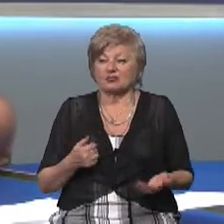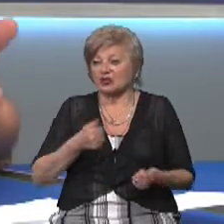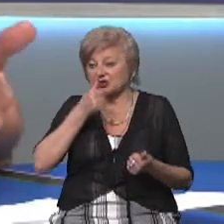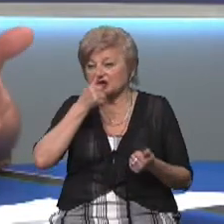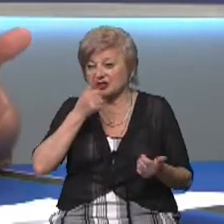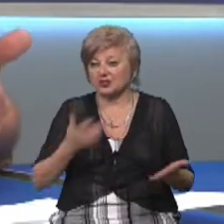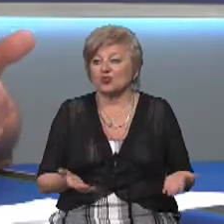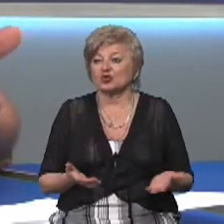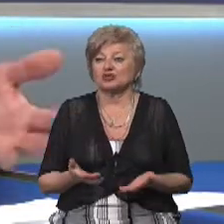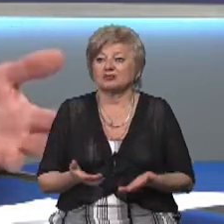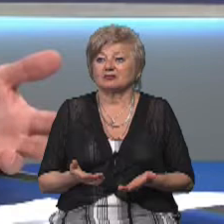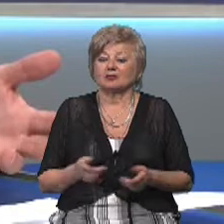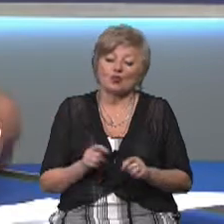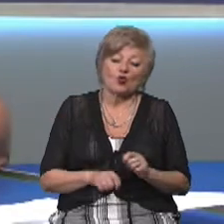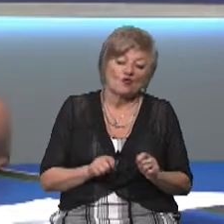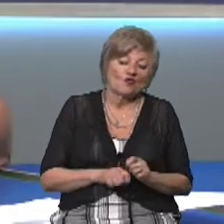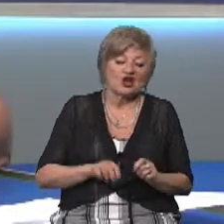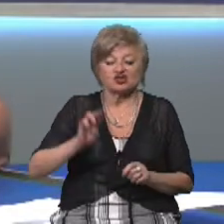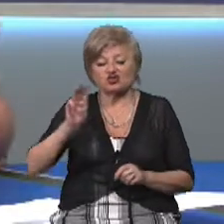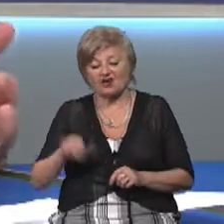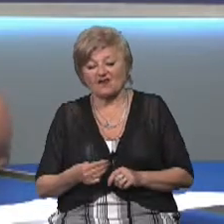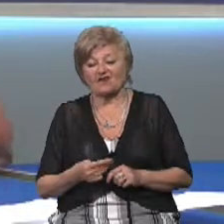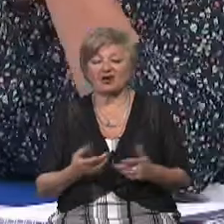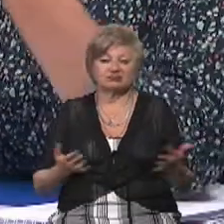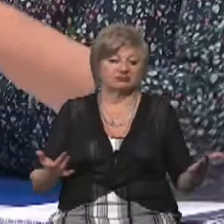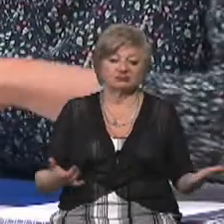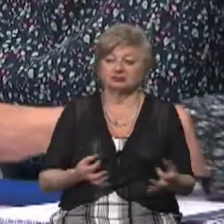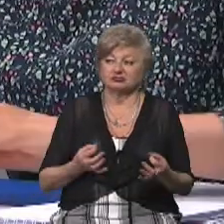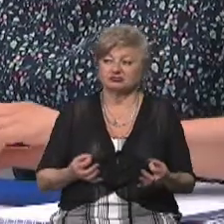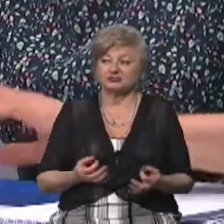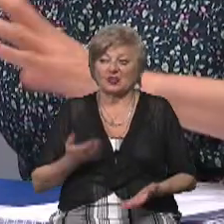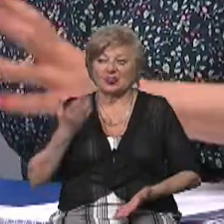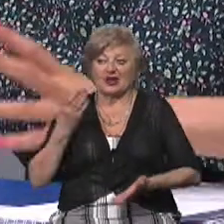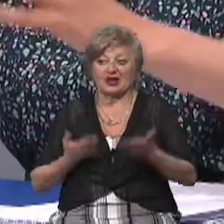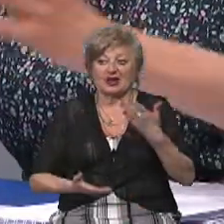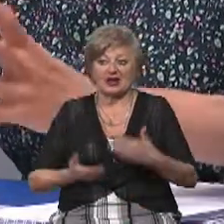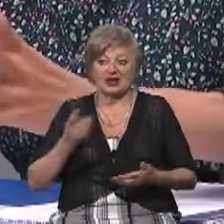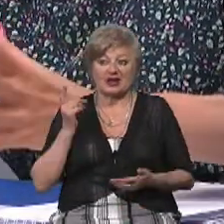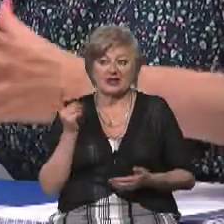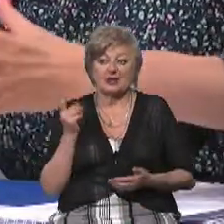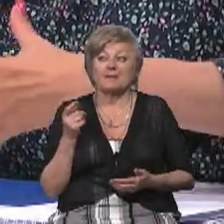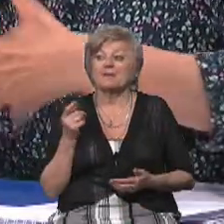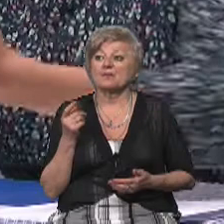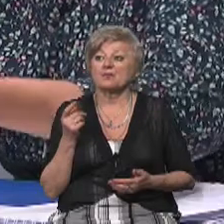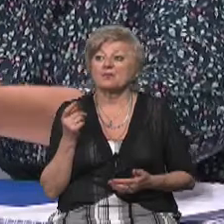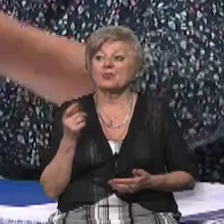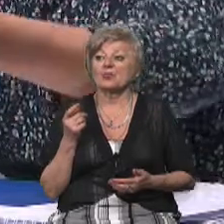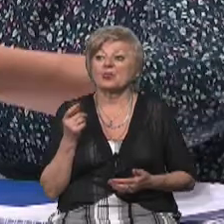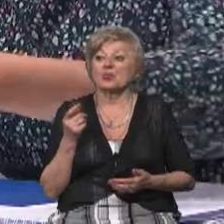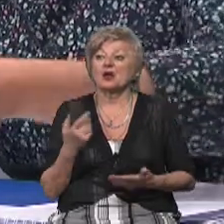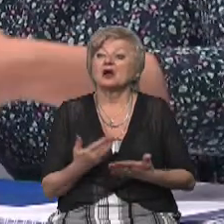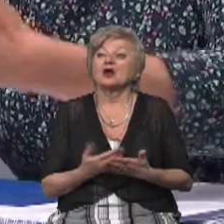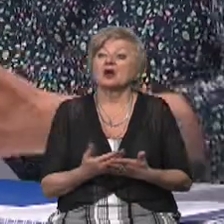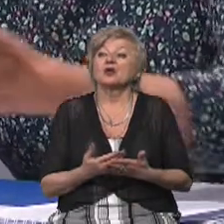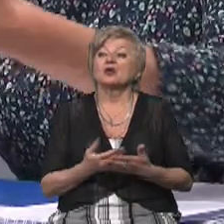ни проверять, штрафовать и так далее. Просто якби працювала мобільно, ви б могли виїхати вночі, ну тоді,